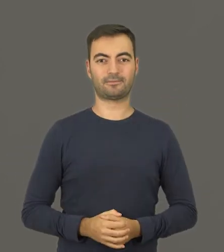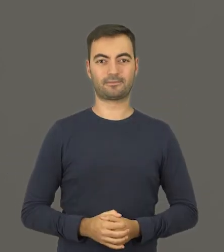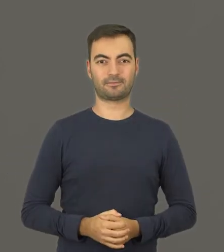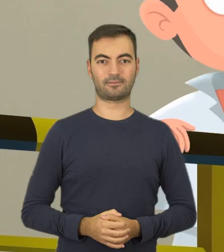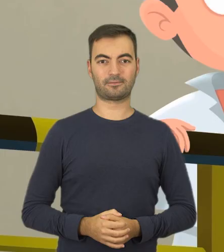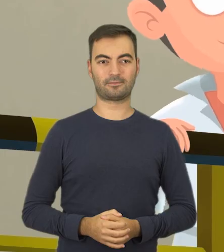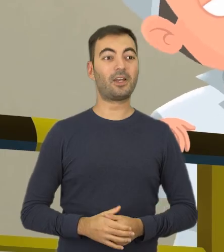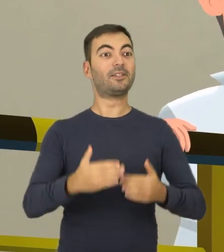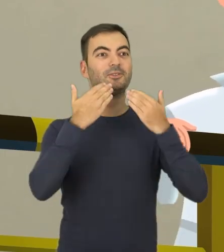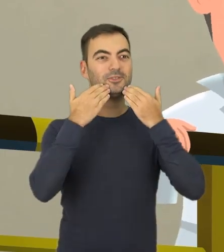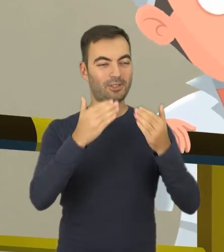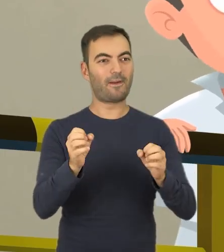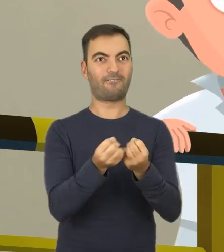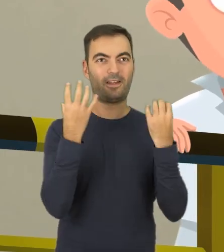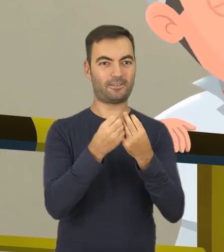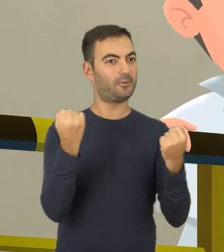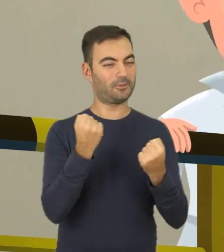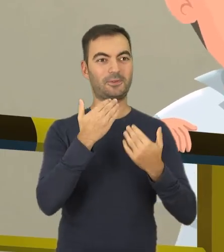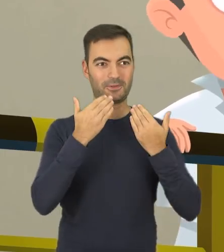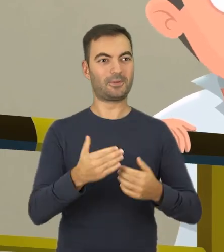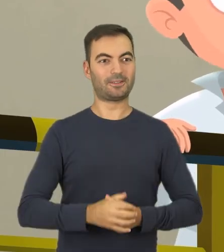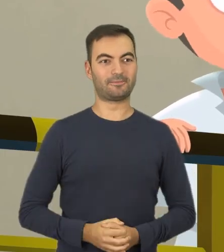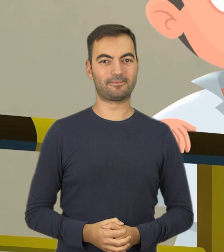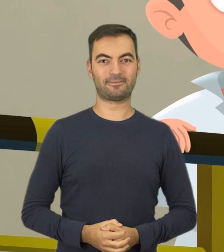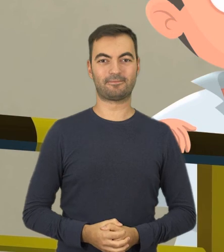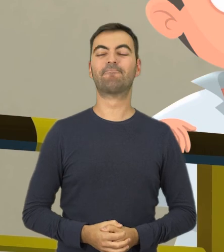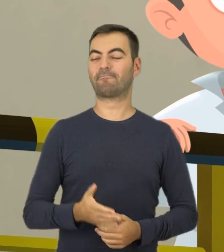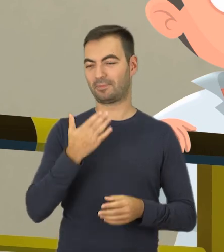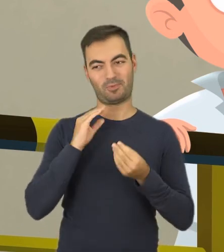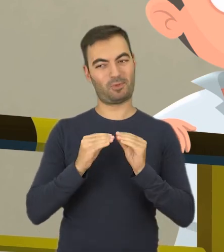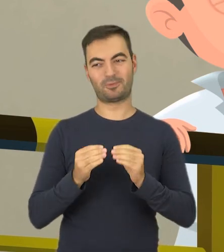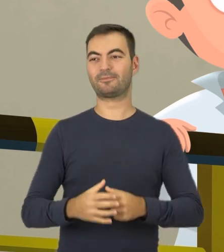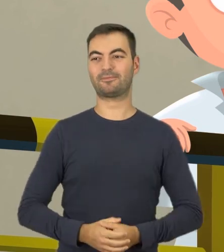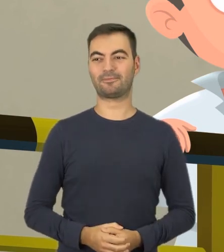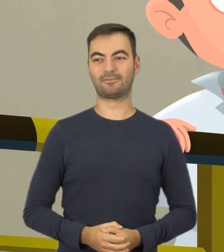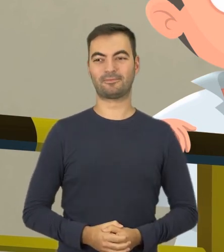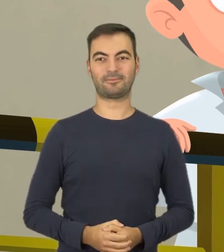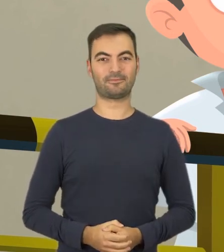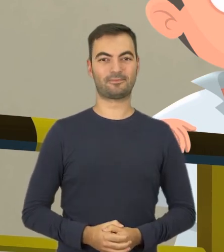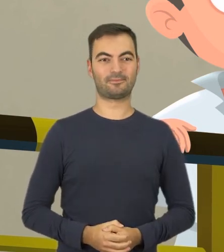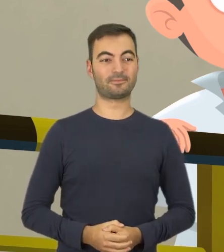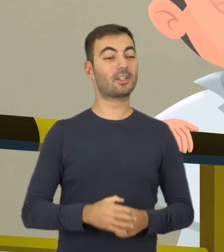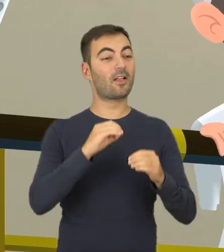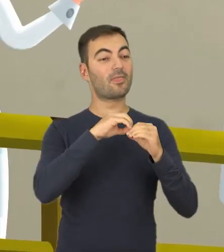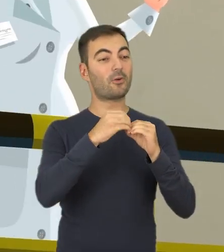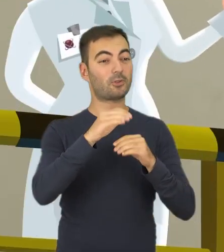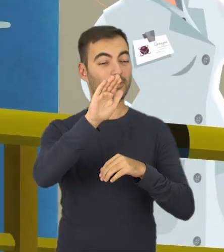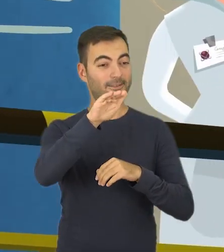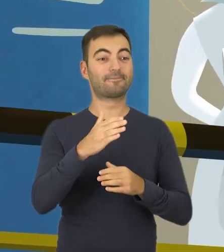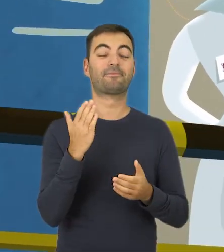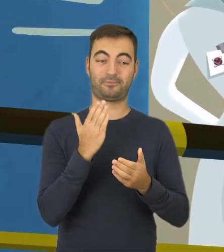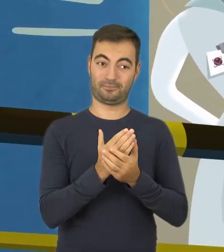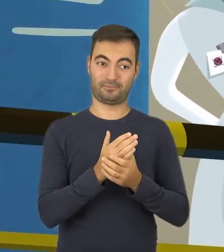Dziękuję za wyjaśnienia, Panie Stefanie. Bardzo proszę. Neutronku,